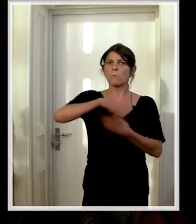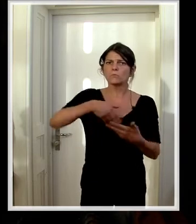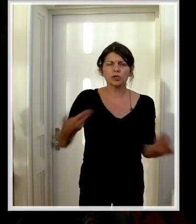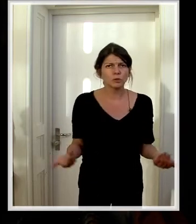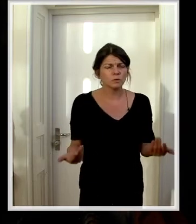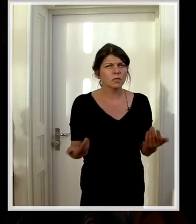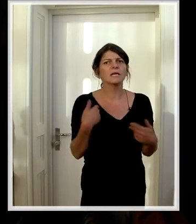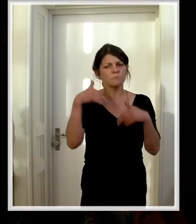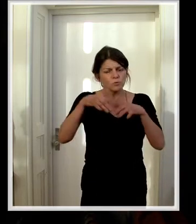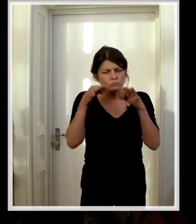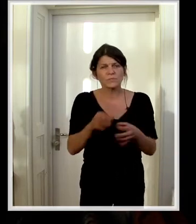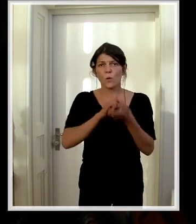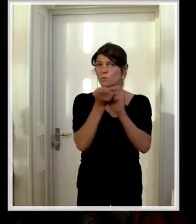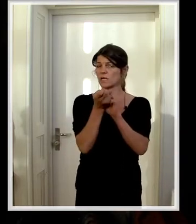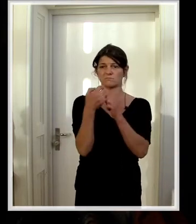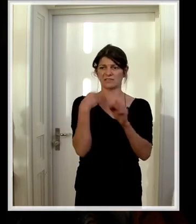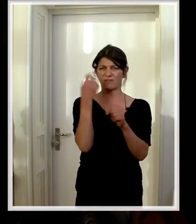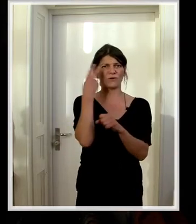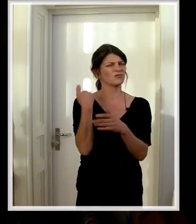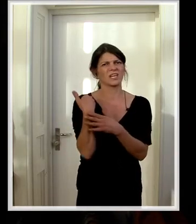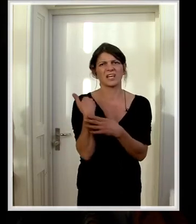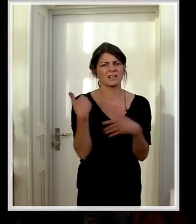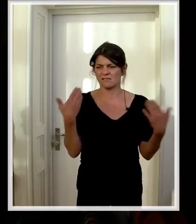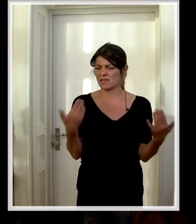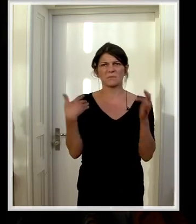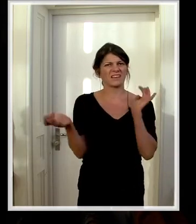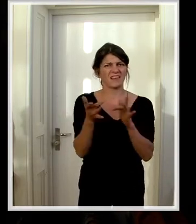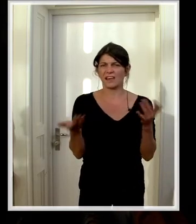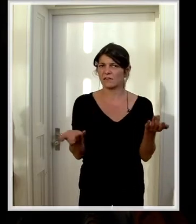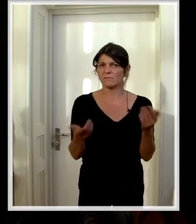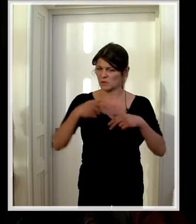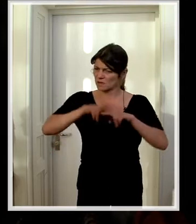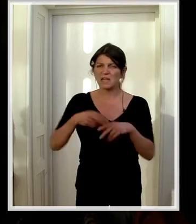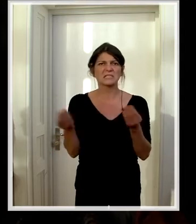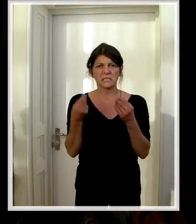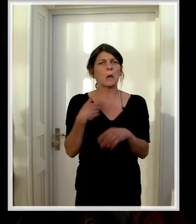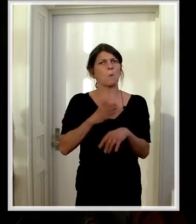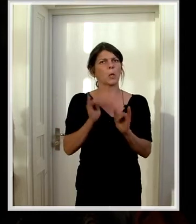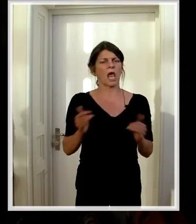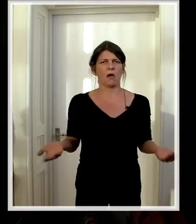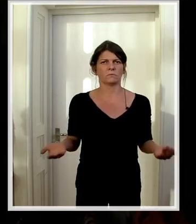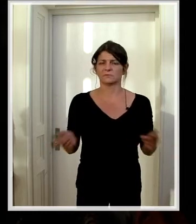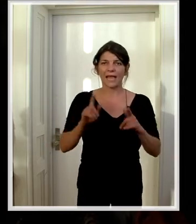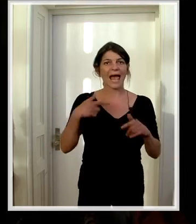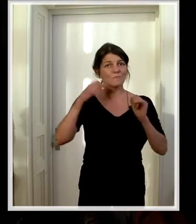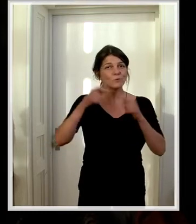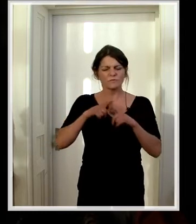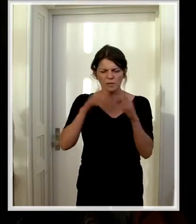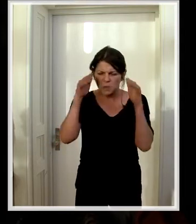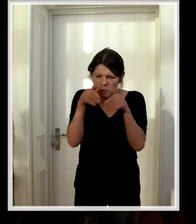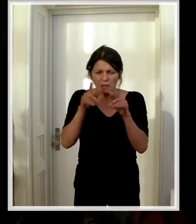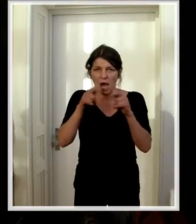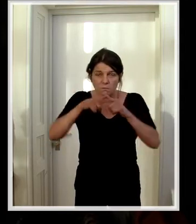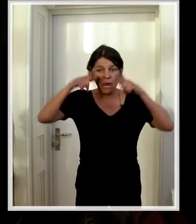wir brauchen das umsetzen. Und dann kann ich nicht verstehen, dass man sieht, da bin ich jetzt dagegen, aber die andere Sache hätte ich dann schon gern. Wir müssen grösser denken, wir müssen nach vorne